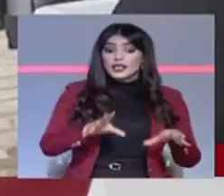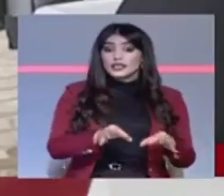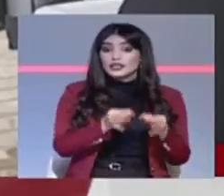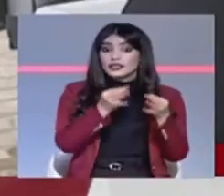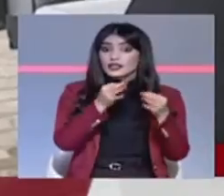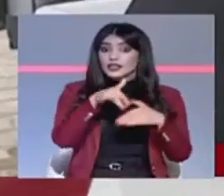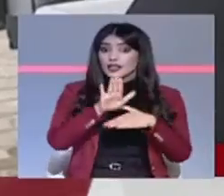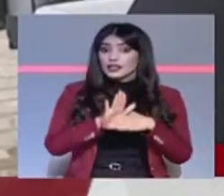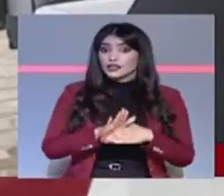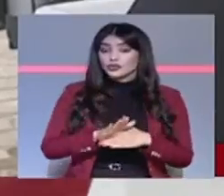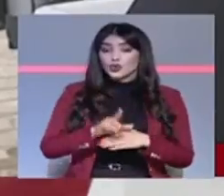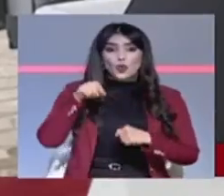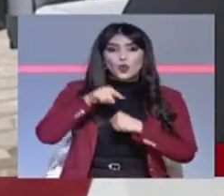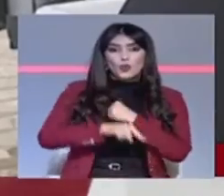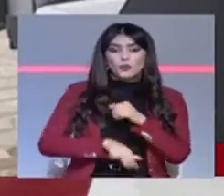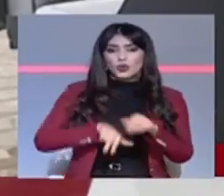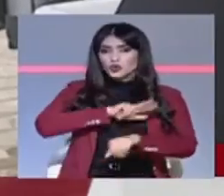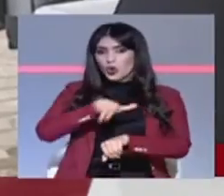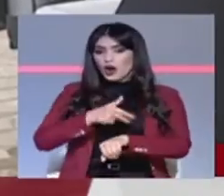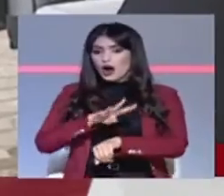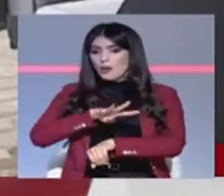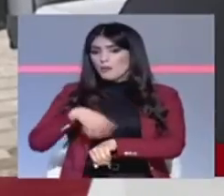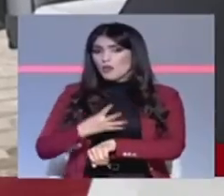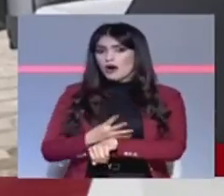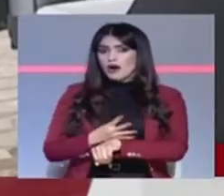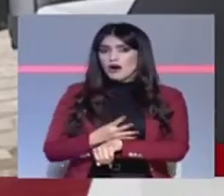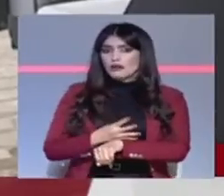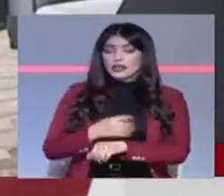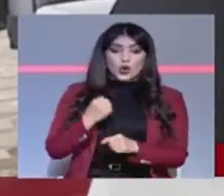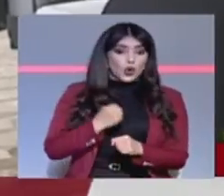اليوم ساعات واربعه